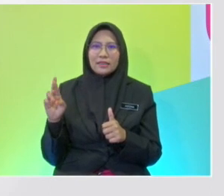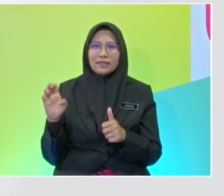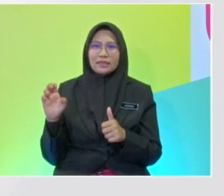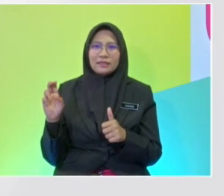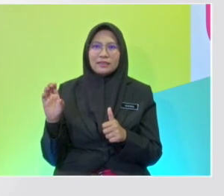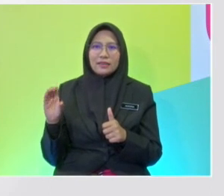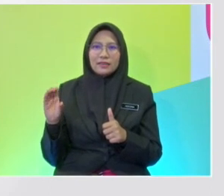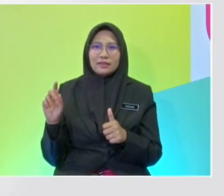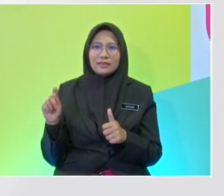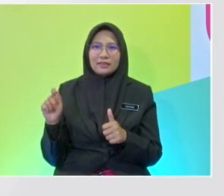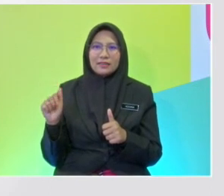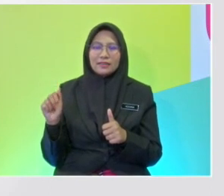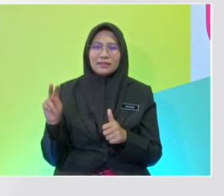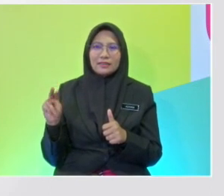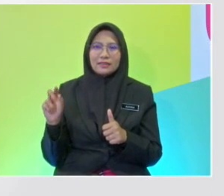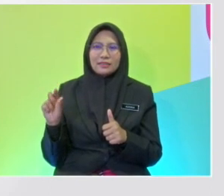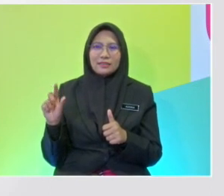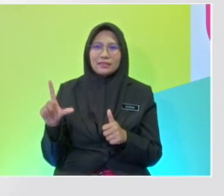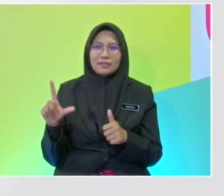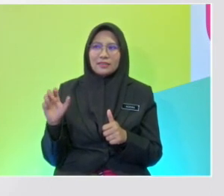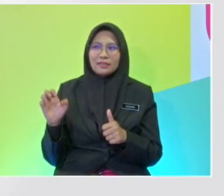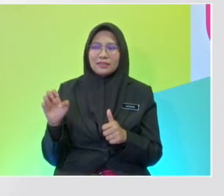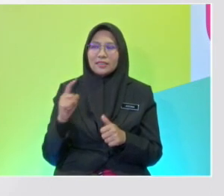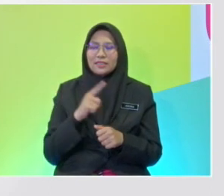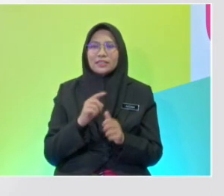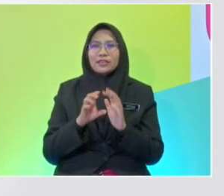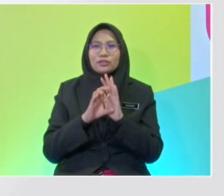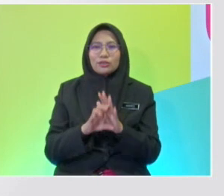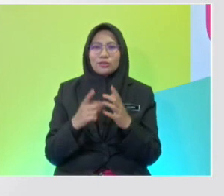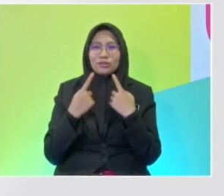Oke so ini contoh jawaban yang boleh kita tulis